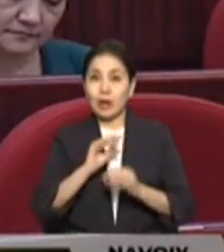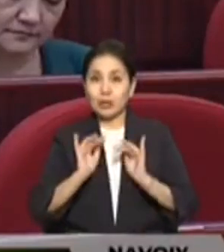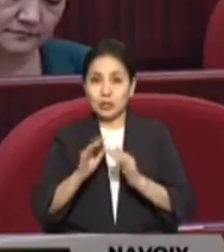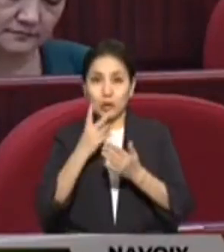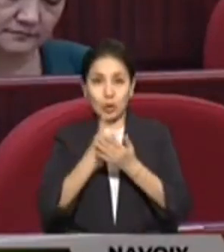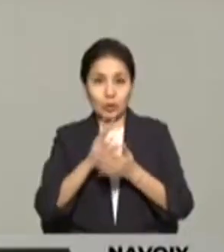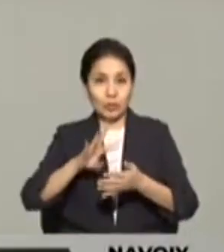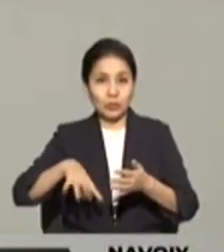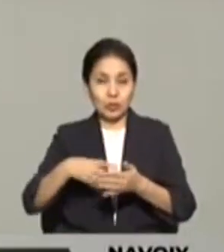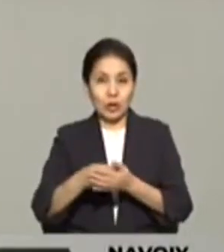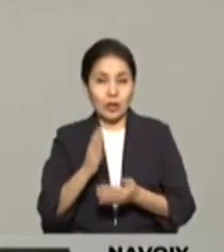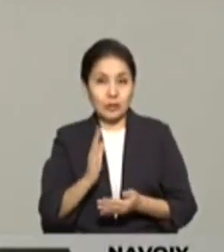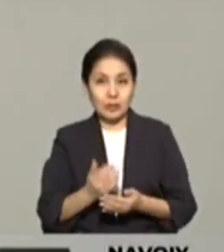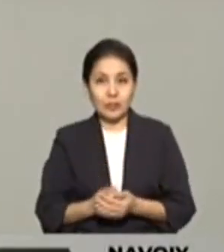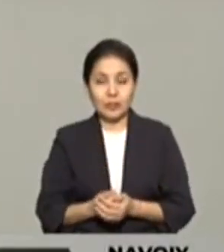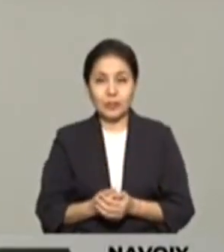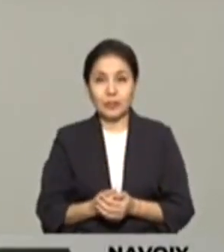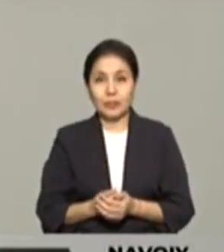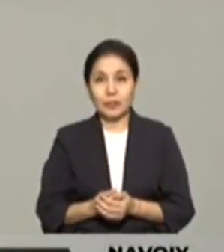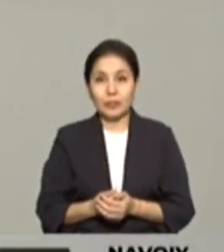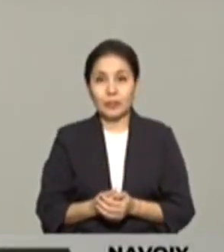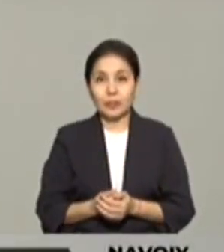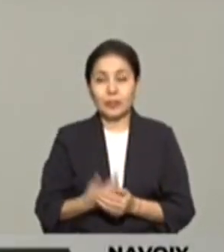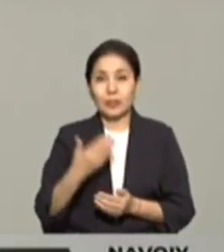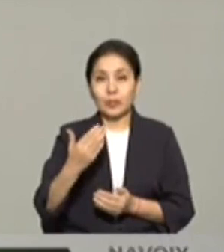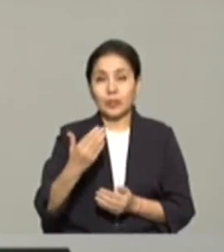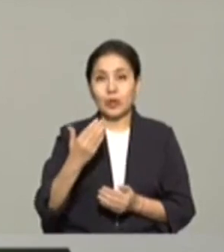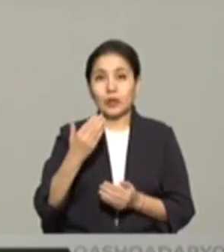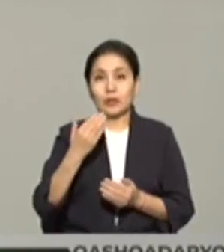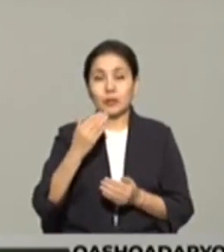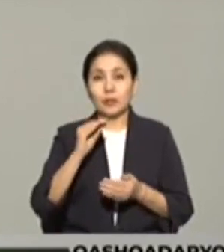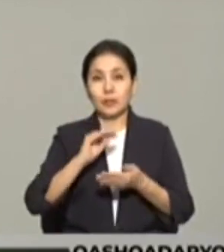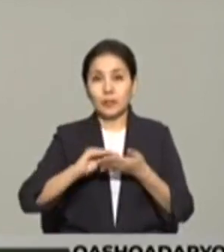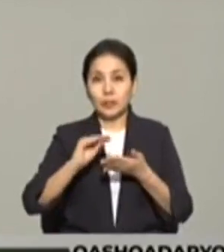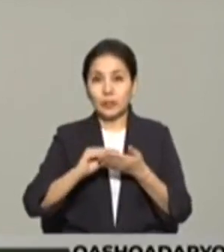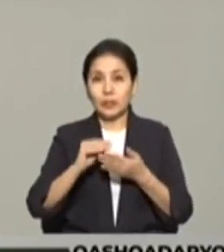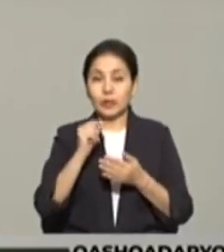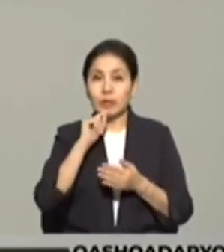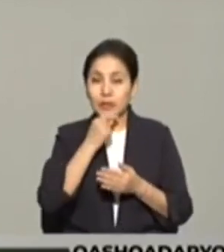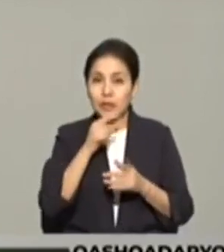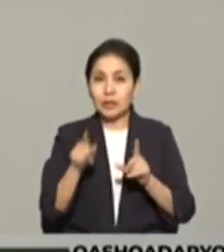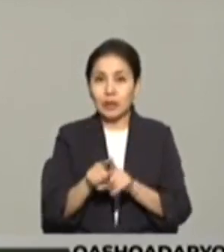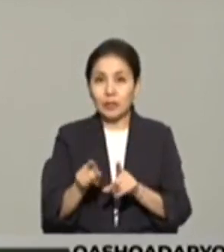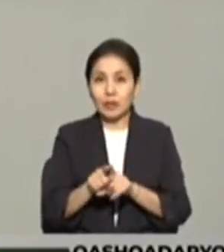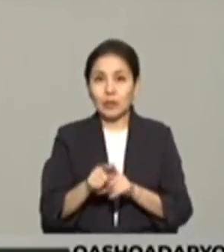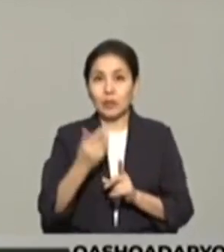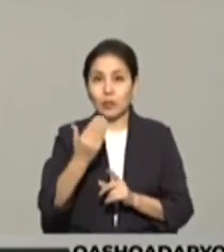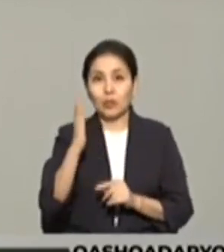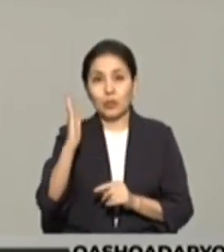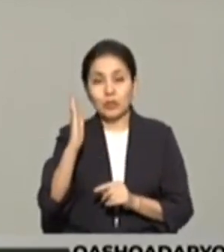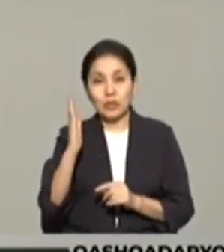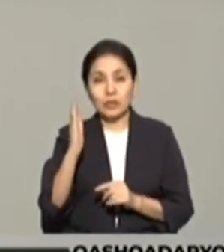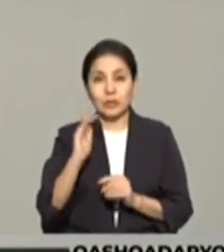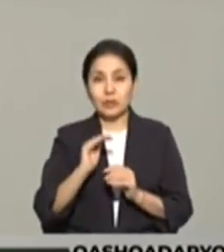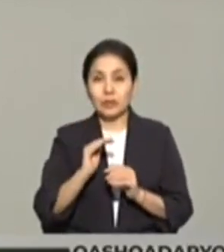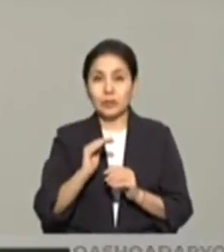bilan undiriladi. Demak, bu 50% ga kamaytirilgani ularga, demak, moliya mablag'larini tejalishiga hamda bu murojaatlarni